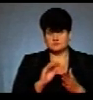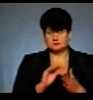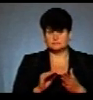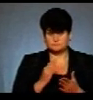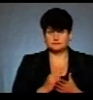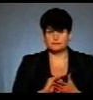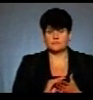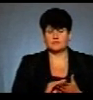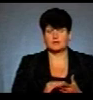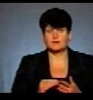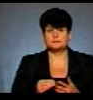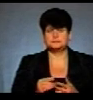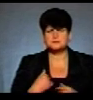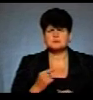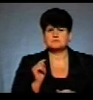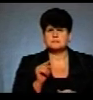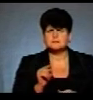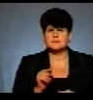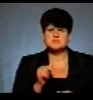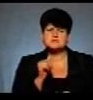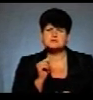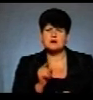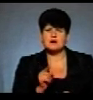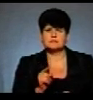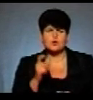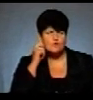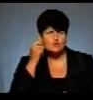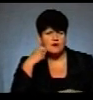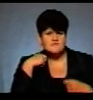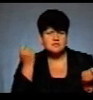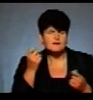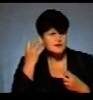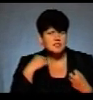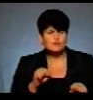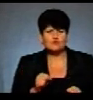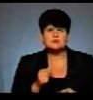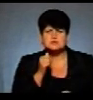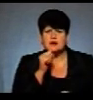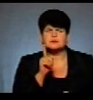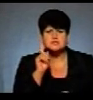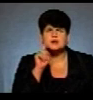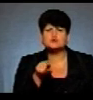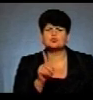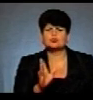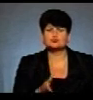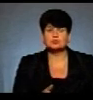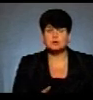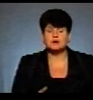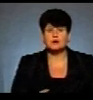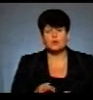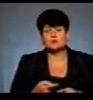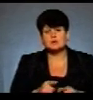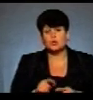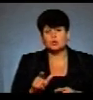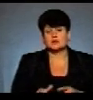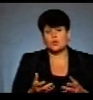там декілька разів, та я тобі там завтра вуха відірву, та я тобі завтра, ти знаєш, що з тобою буде. І це от людина